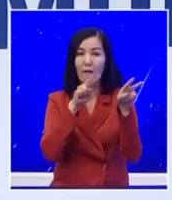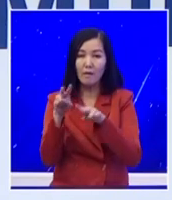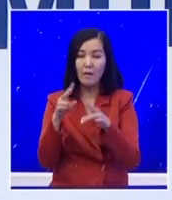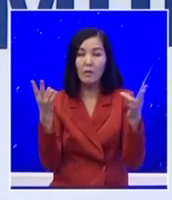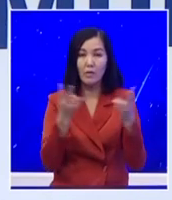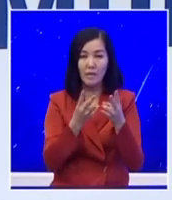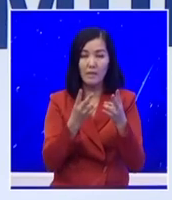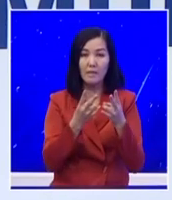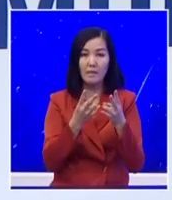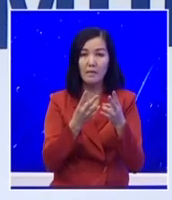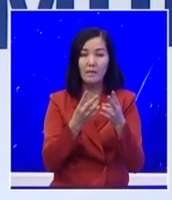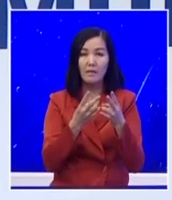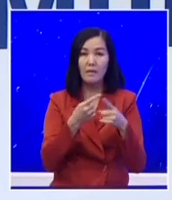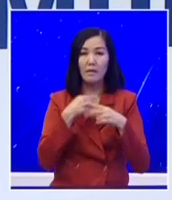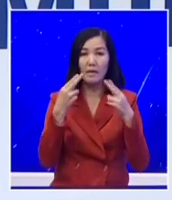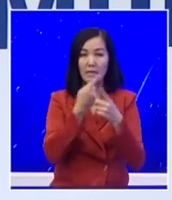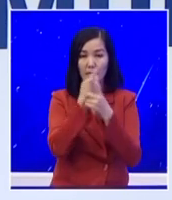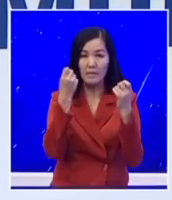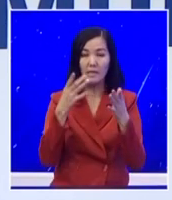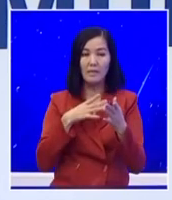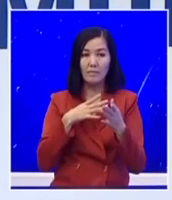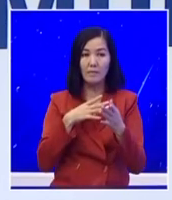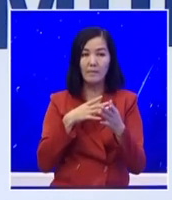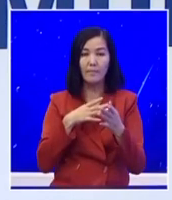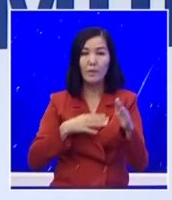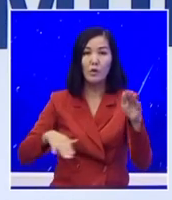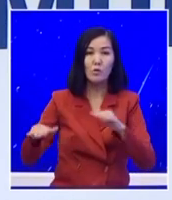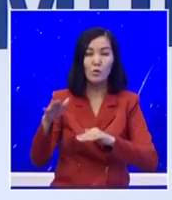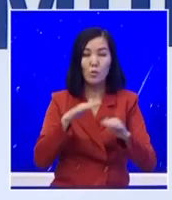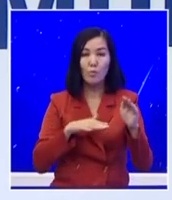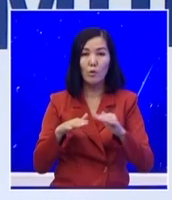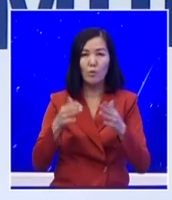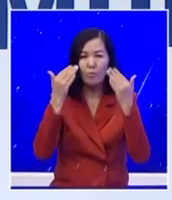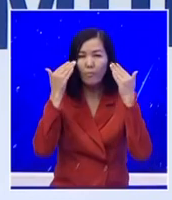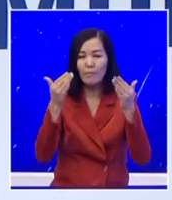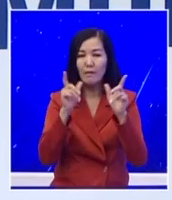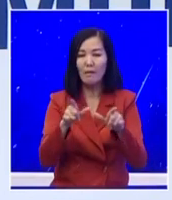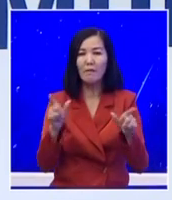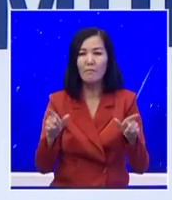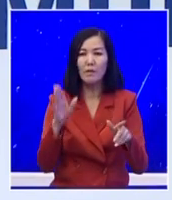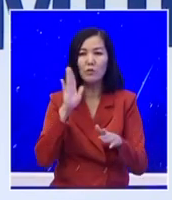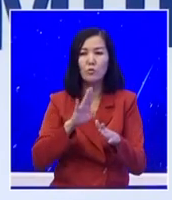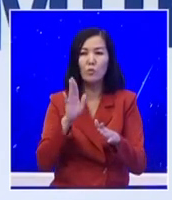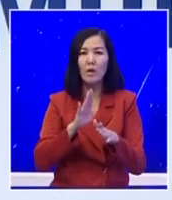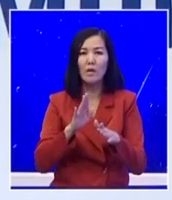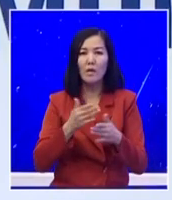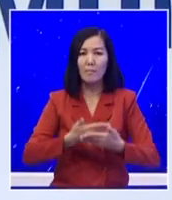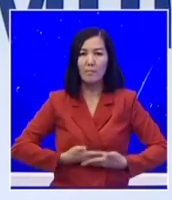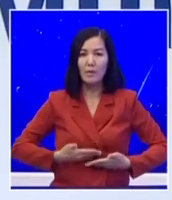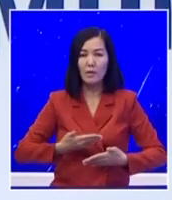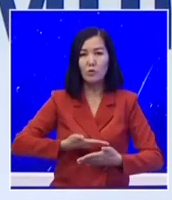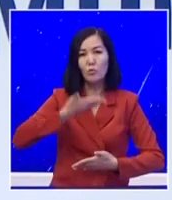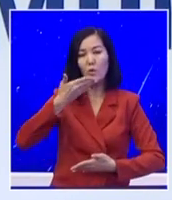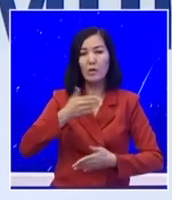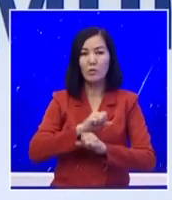қараусыз қалдырмауды судың жанында, және де шомылу білмейтін адамдарға белден